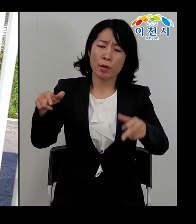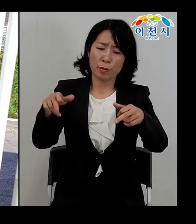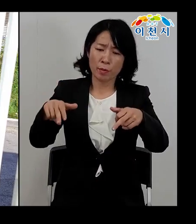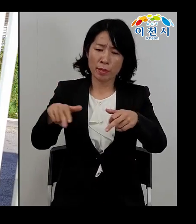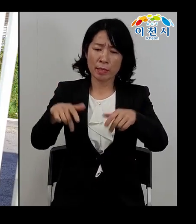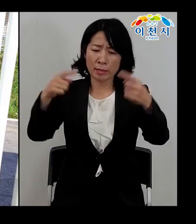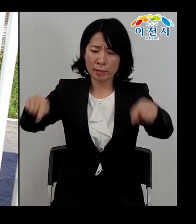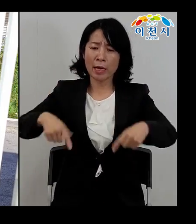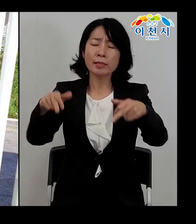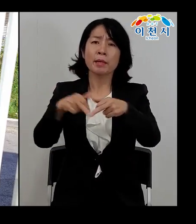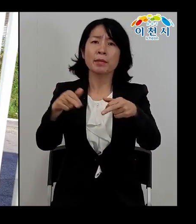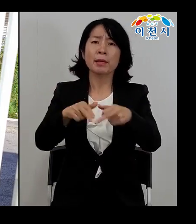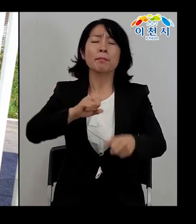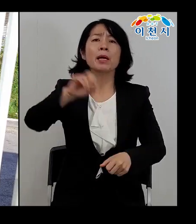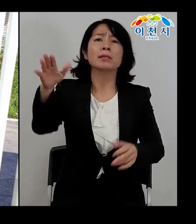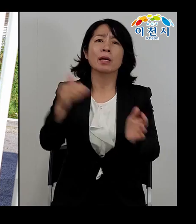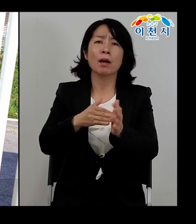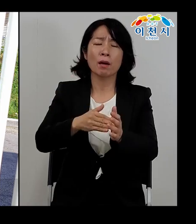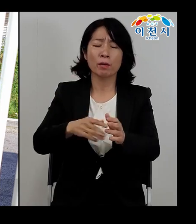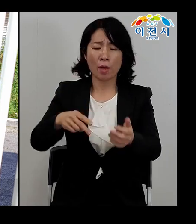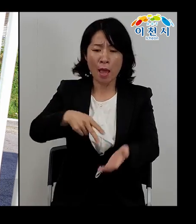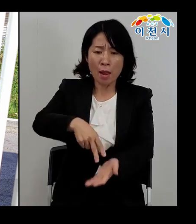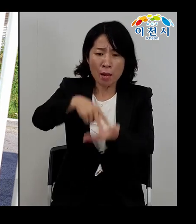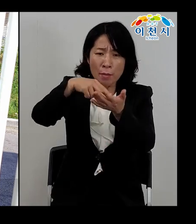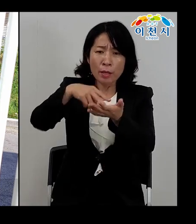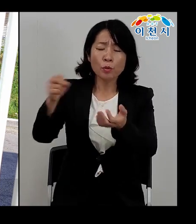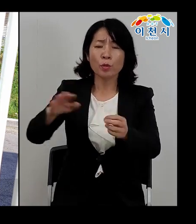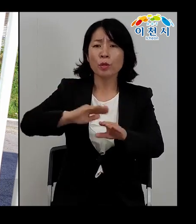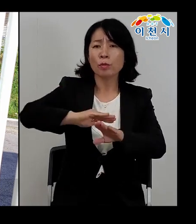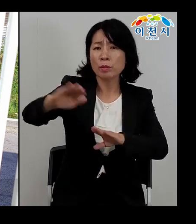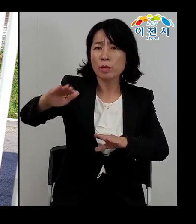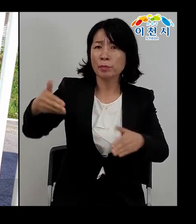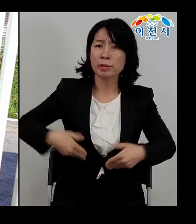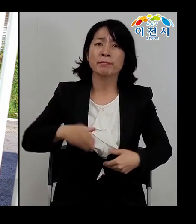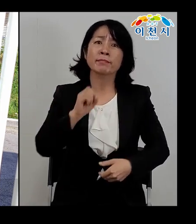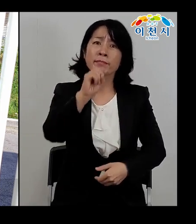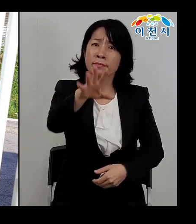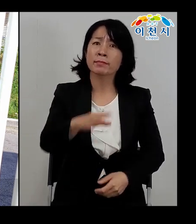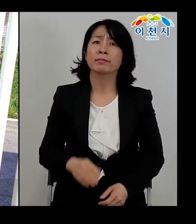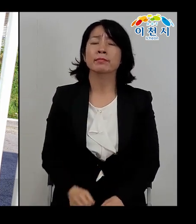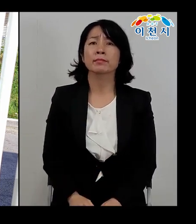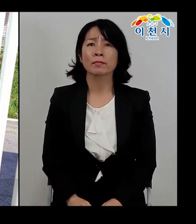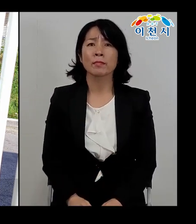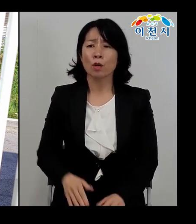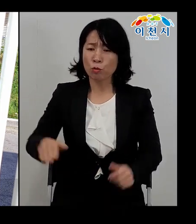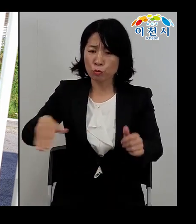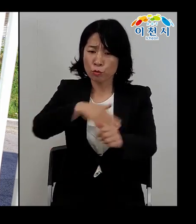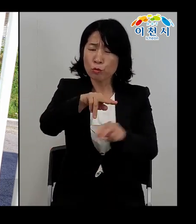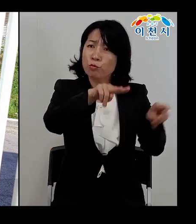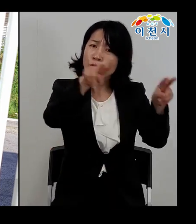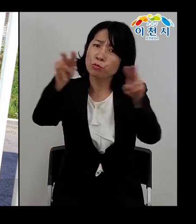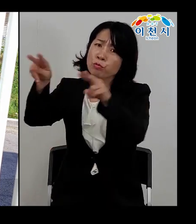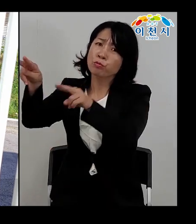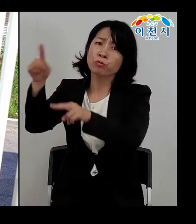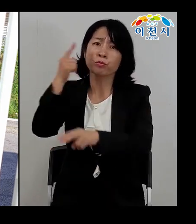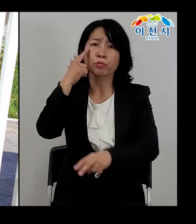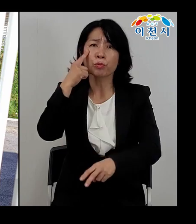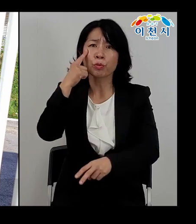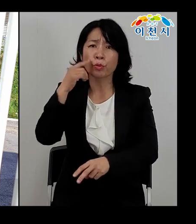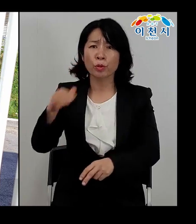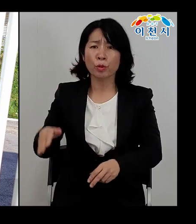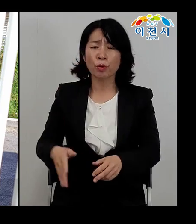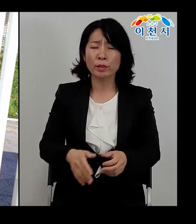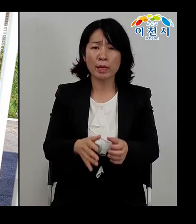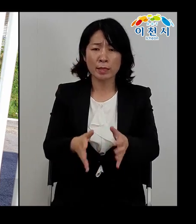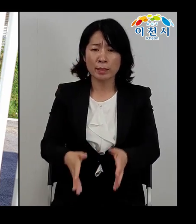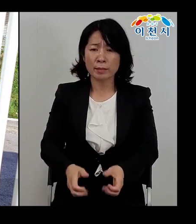엘리베이터나 경사로 필요하다고 말씀드렸잖아요. 근데 이 근처 봐봐요. 여기 그 엘리베이터 있는 그런